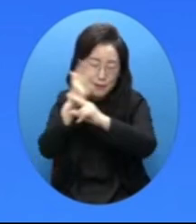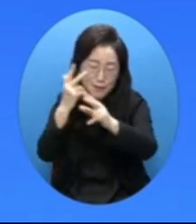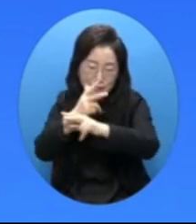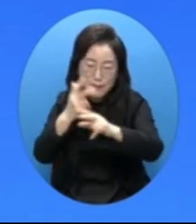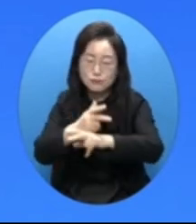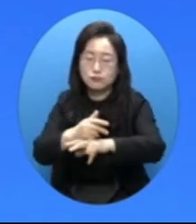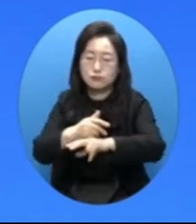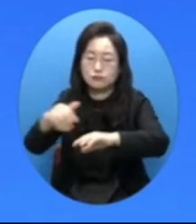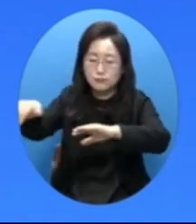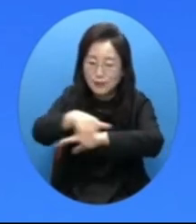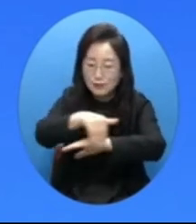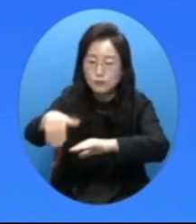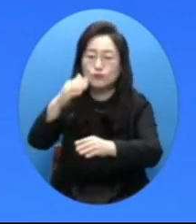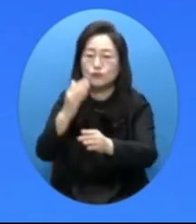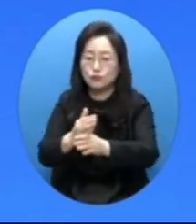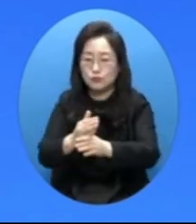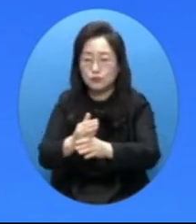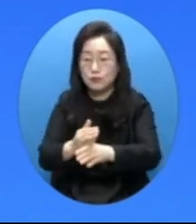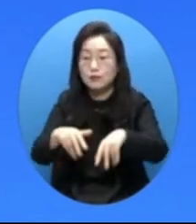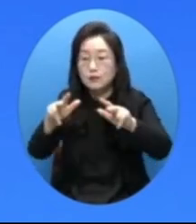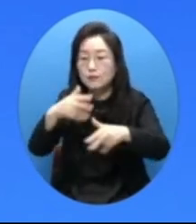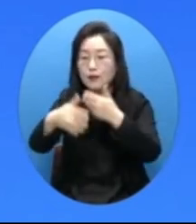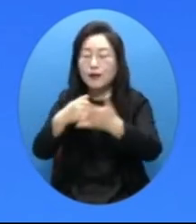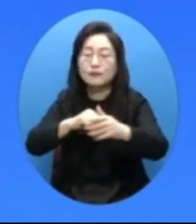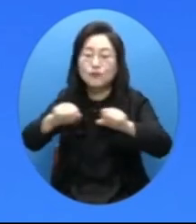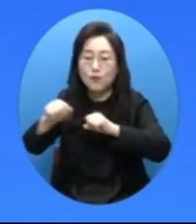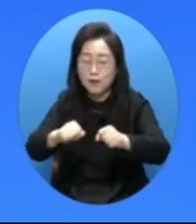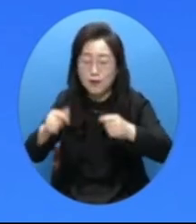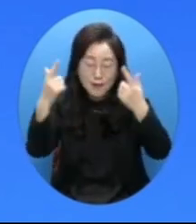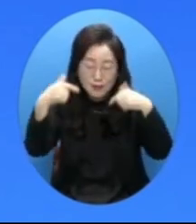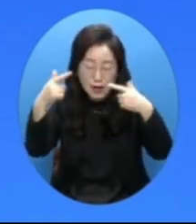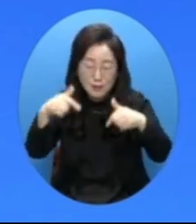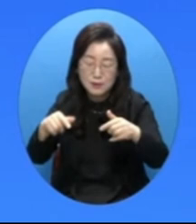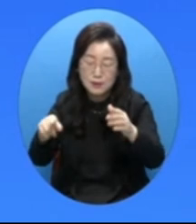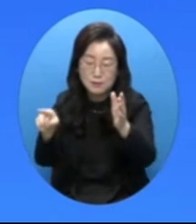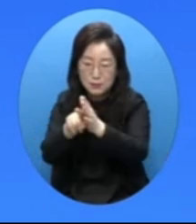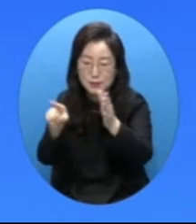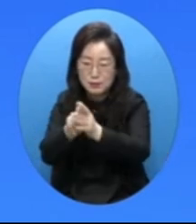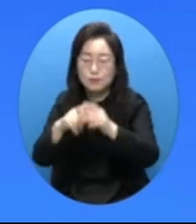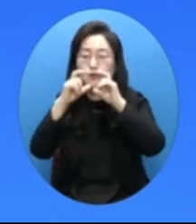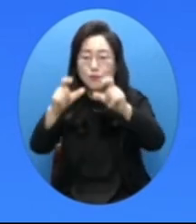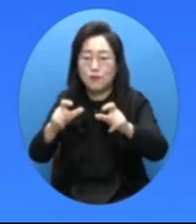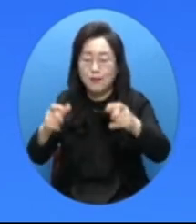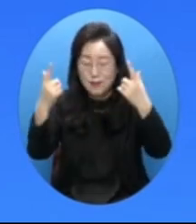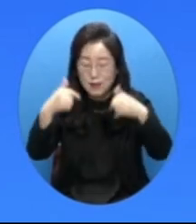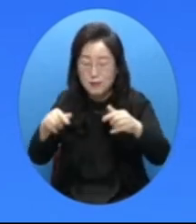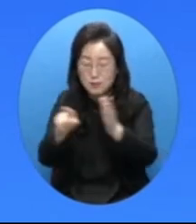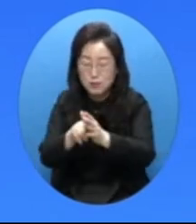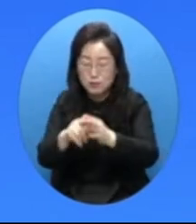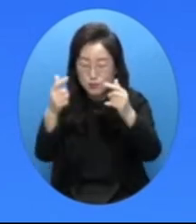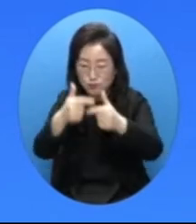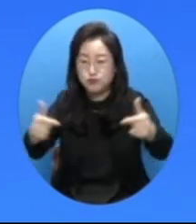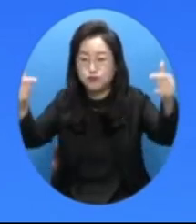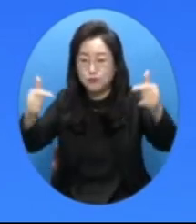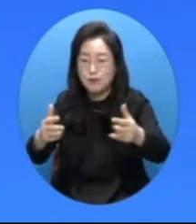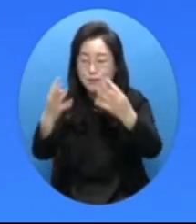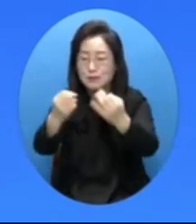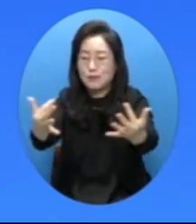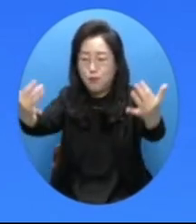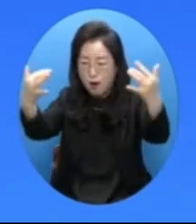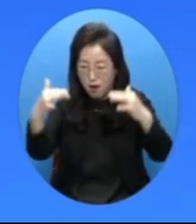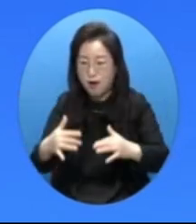대형교회가 된 것입니다 하나님이 지금도 역사하고 계십니다 날마다 믿음으로 선포합니다 날마다 교회가 부활지어다 수많은 사람이 몰려올지어다